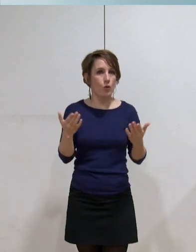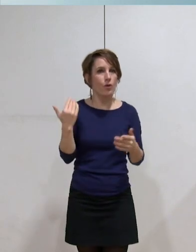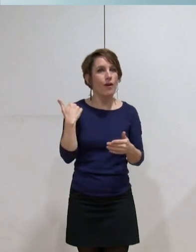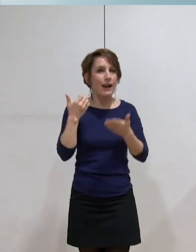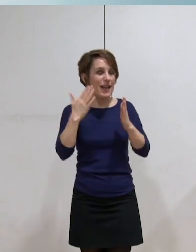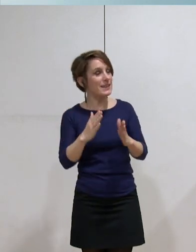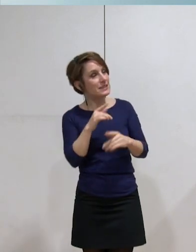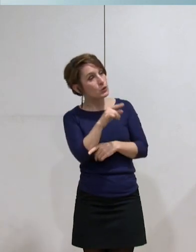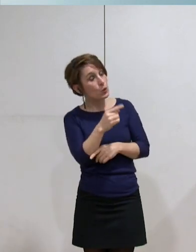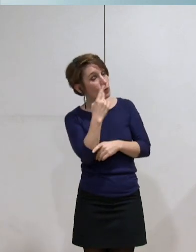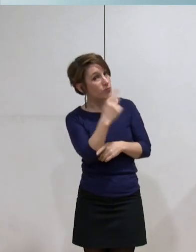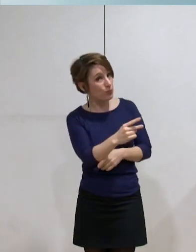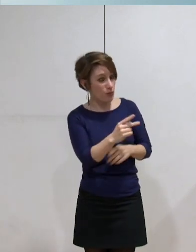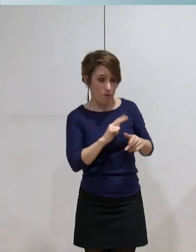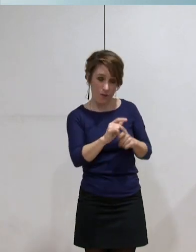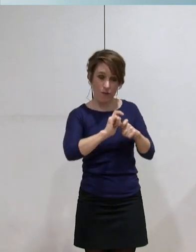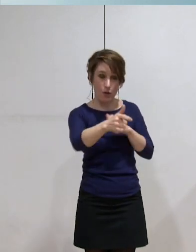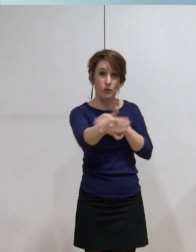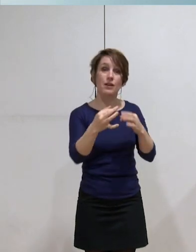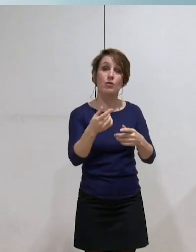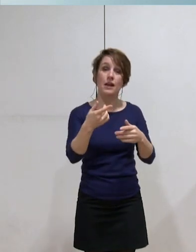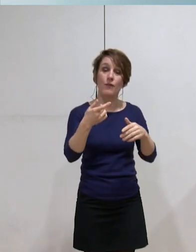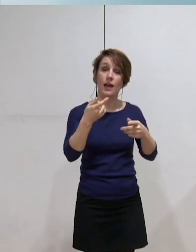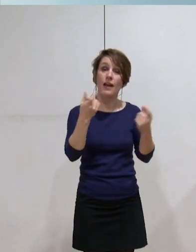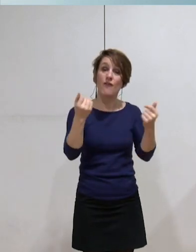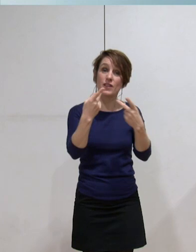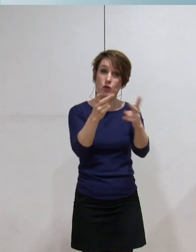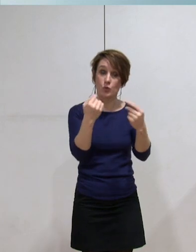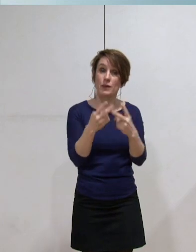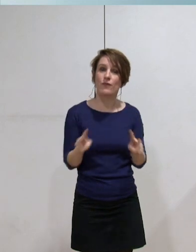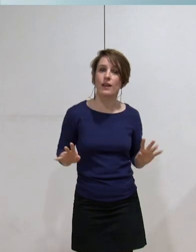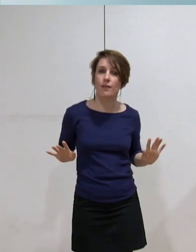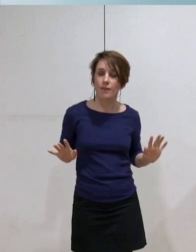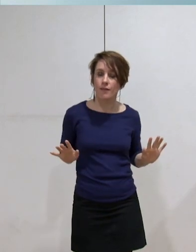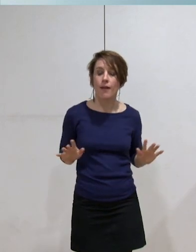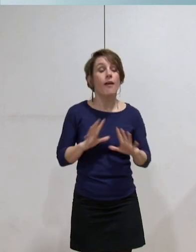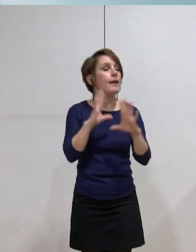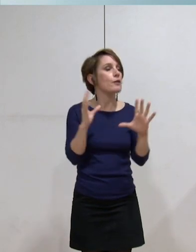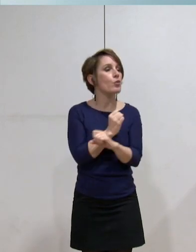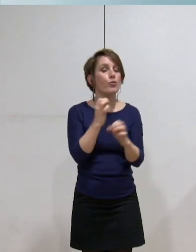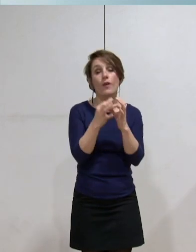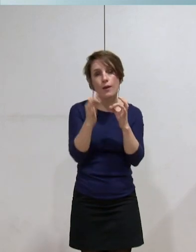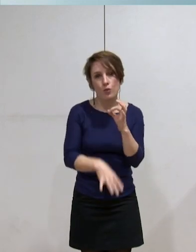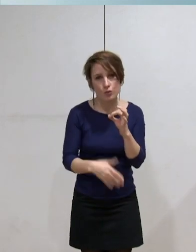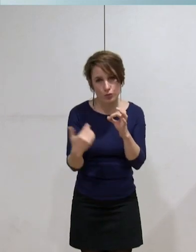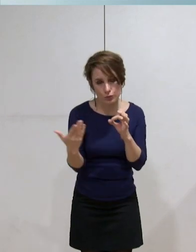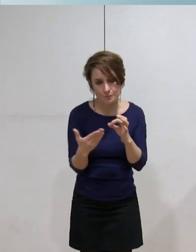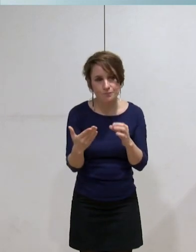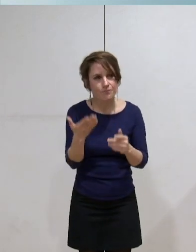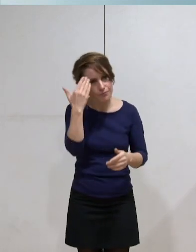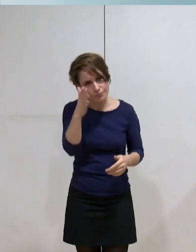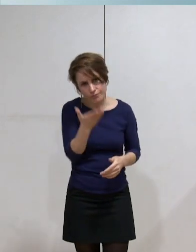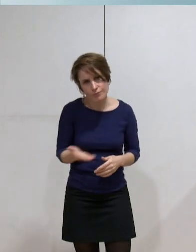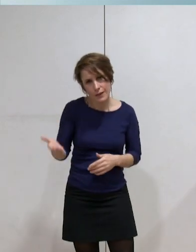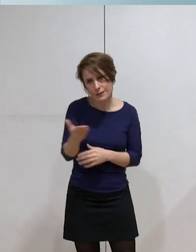aura des incidences sur les finances publiques de la ville vous le savez et ce sera ma conclusion mes chers collègues la période que nous